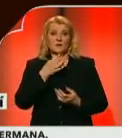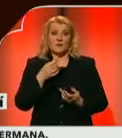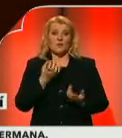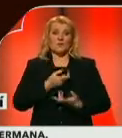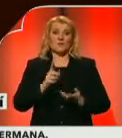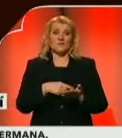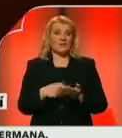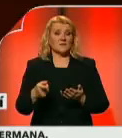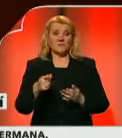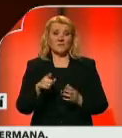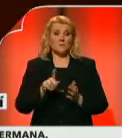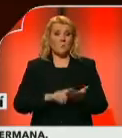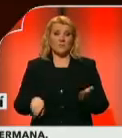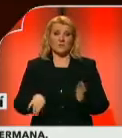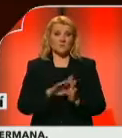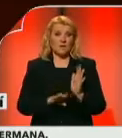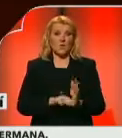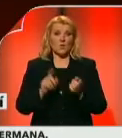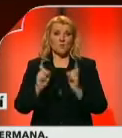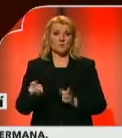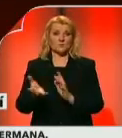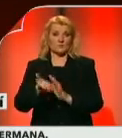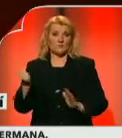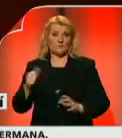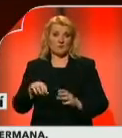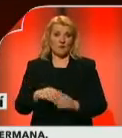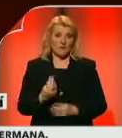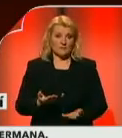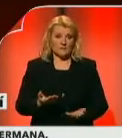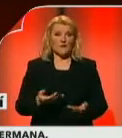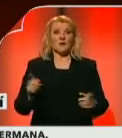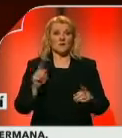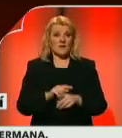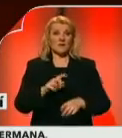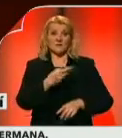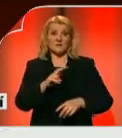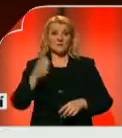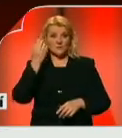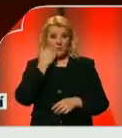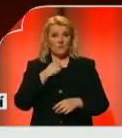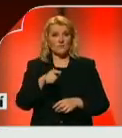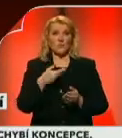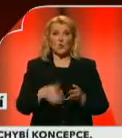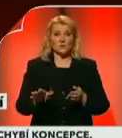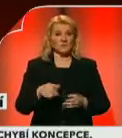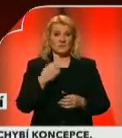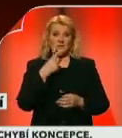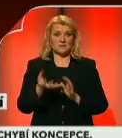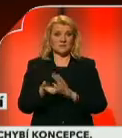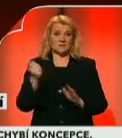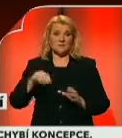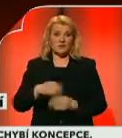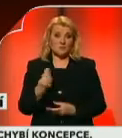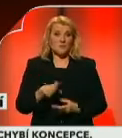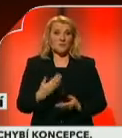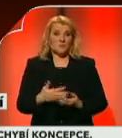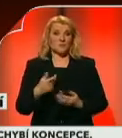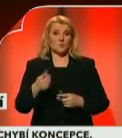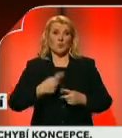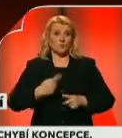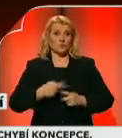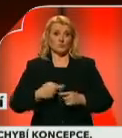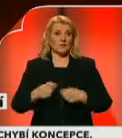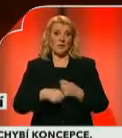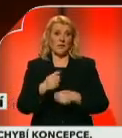převzít kartu, pokud je naprosto jasné a také se to stává v řadě případů, že ten klient odmítne převzít kartu, no tak mu ten účet prostě